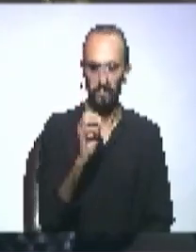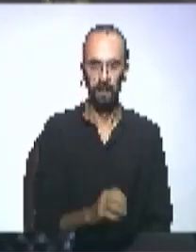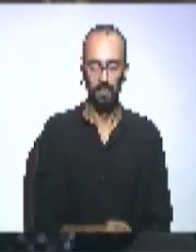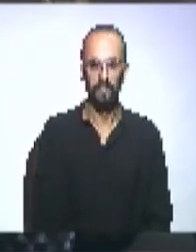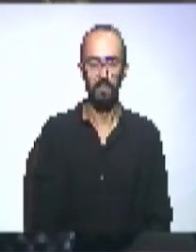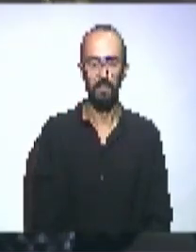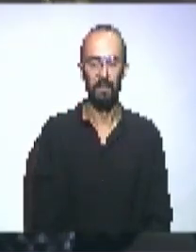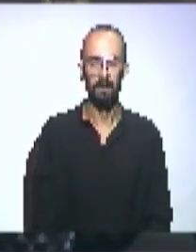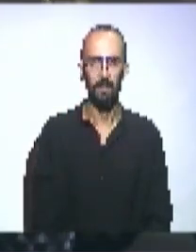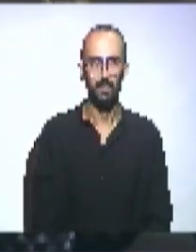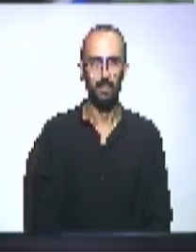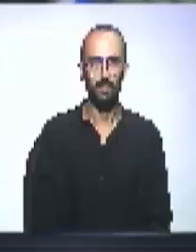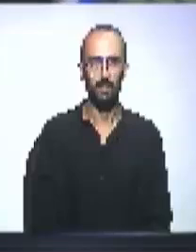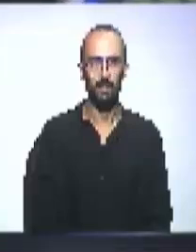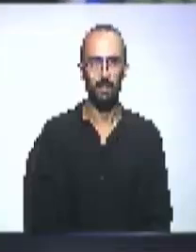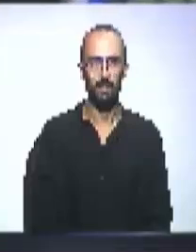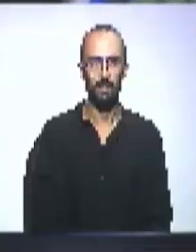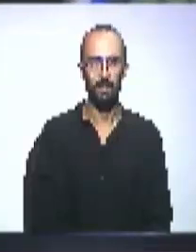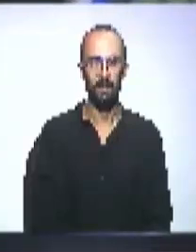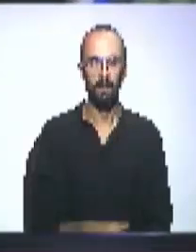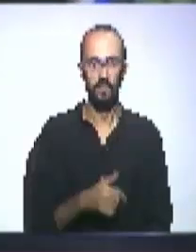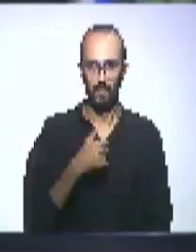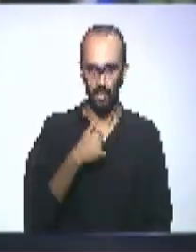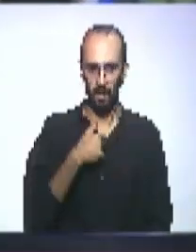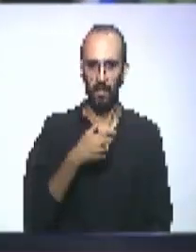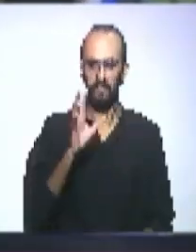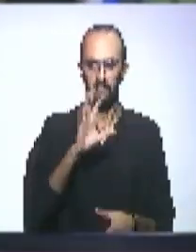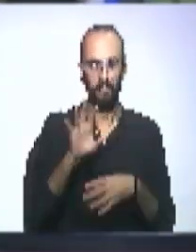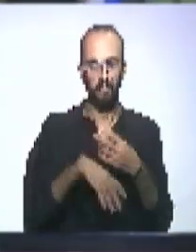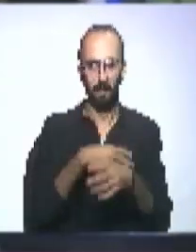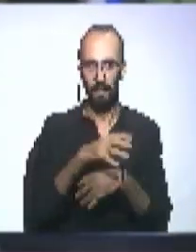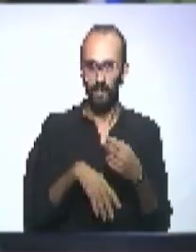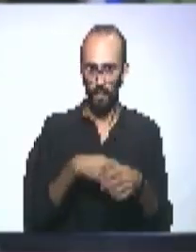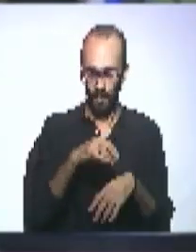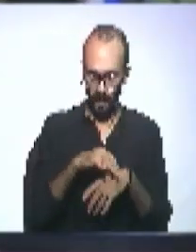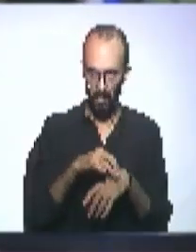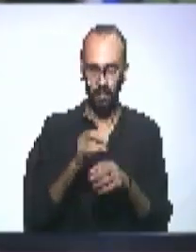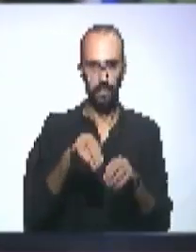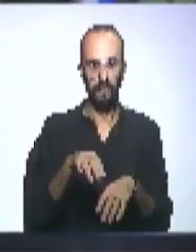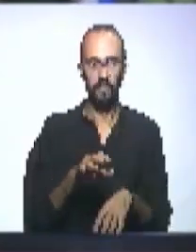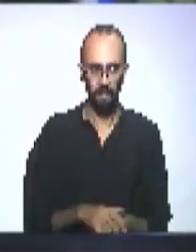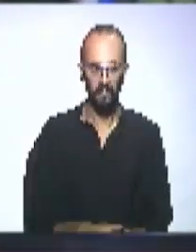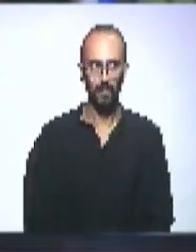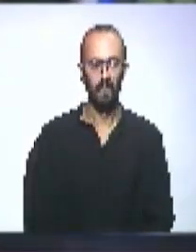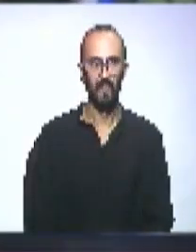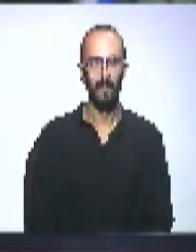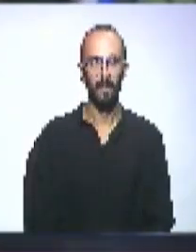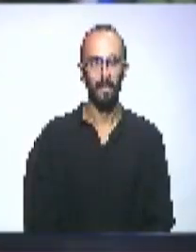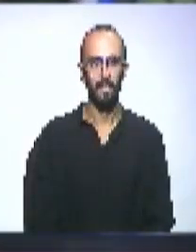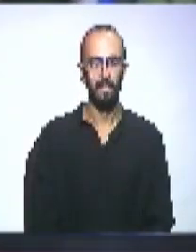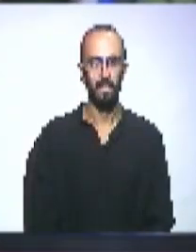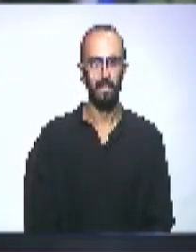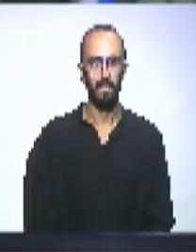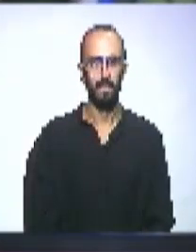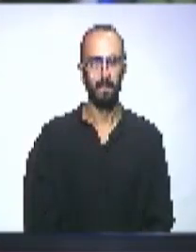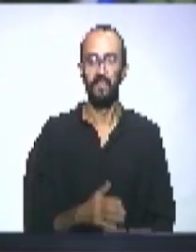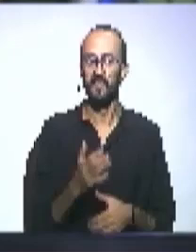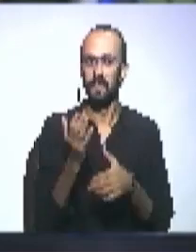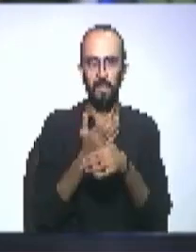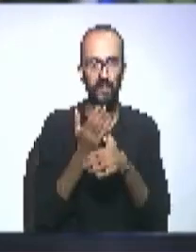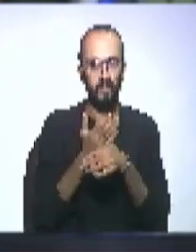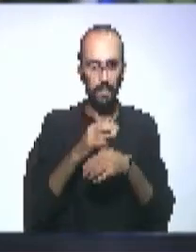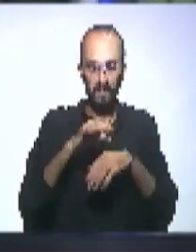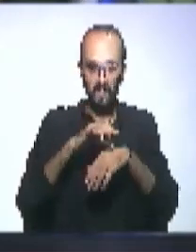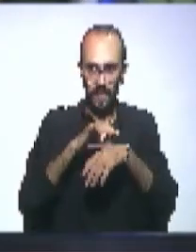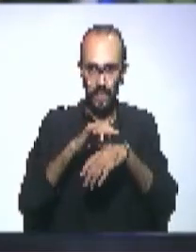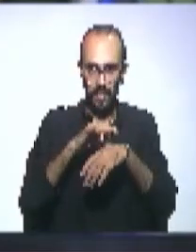بالجلد يعني؟ اتفضلي. انا بصراحه عملتها كلها على بعضها. بالجلد؟ بالجلد. ماشي. عشان